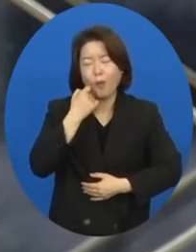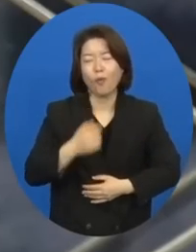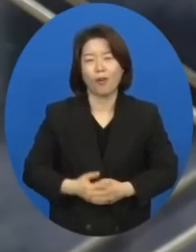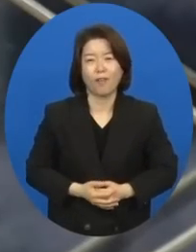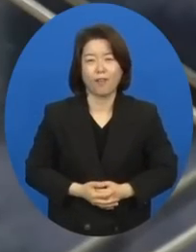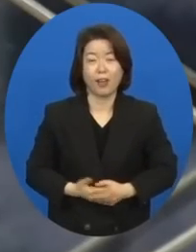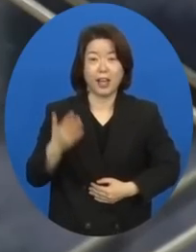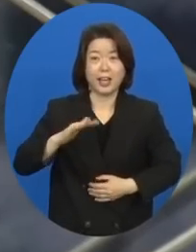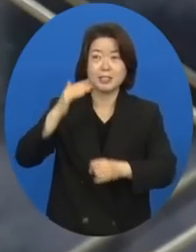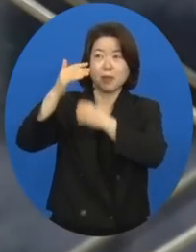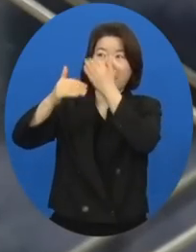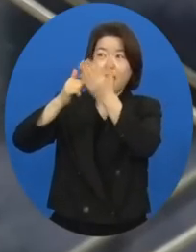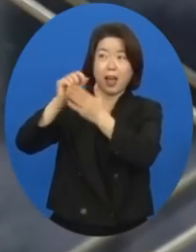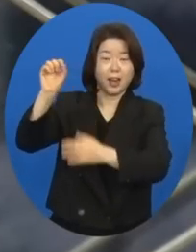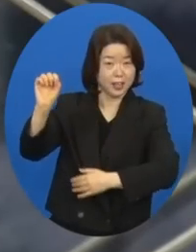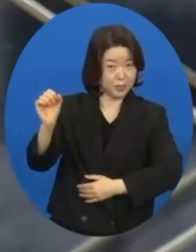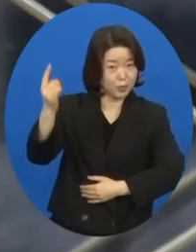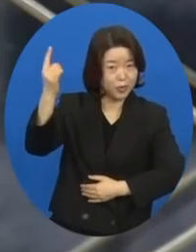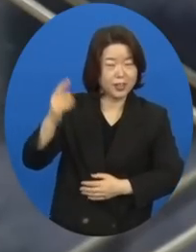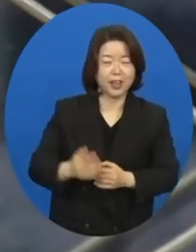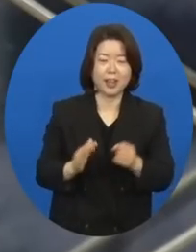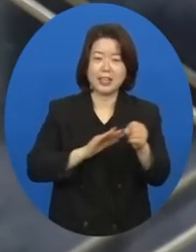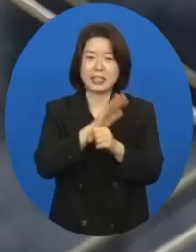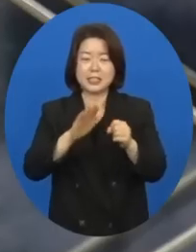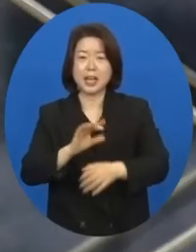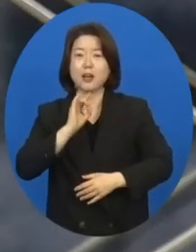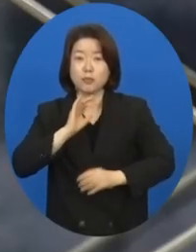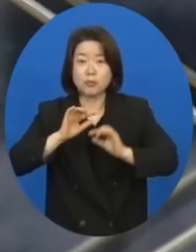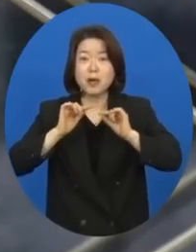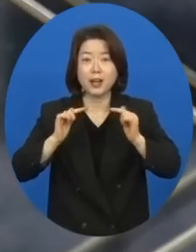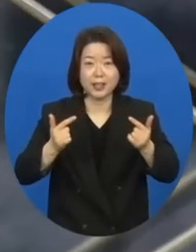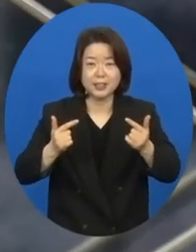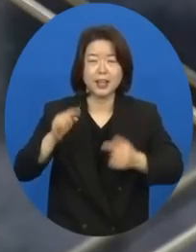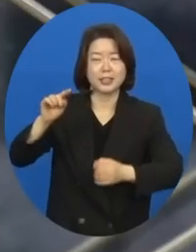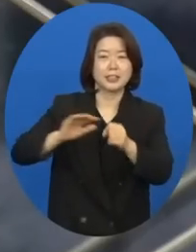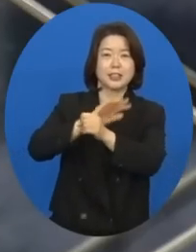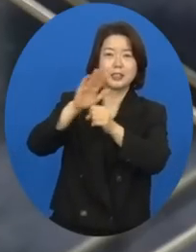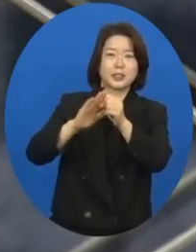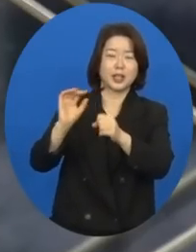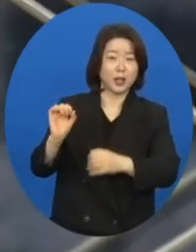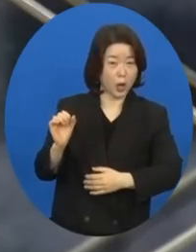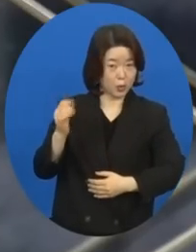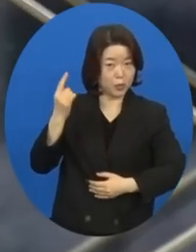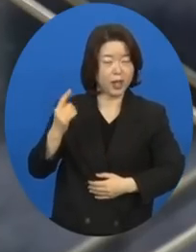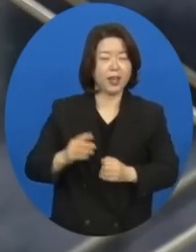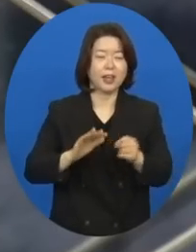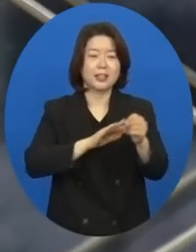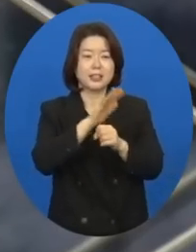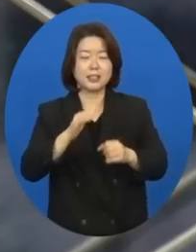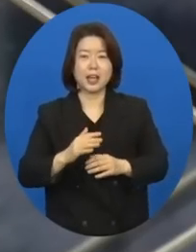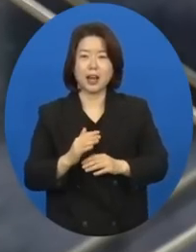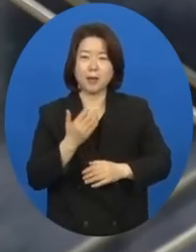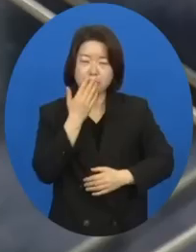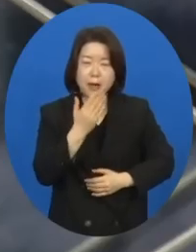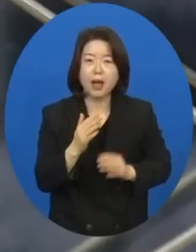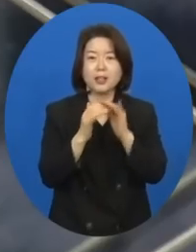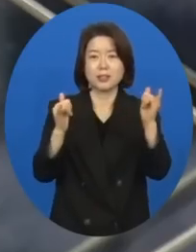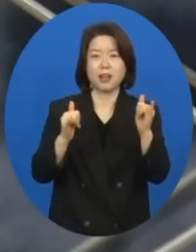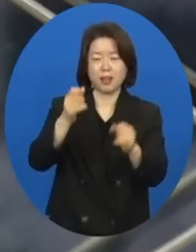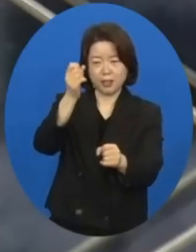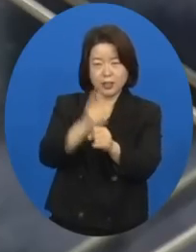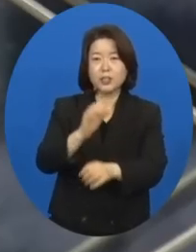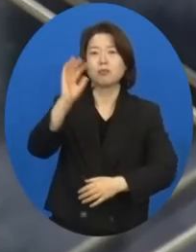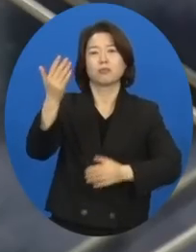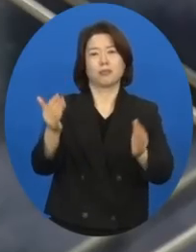그 하나님으로 인하여 사랑해야 될 뿐만 아니라 그 사랑으로 인하여 사랑할 수 있는 자가 이미